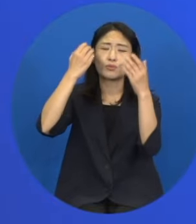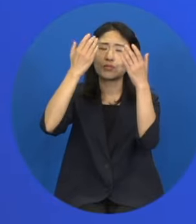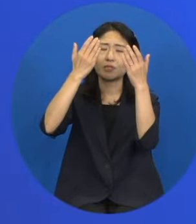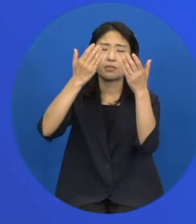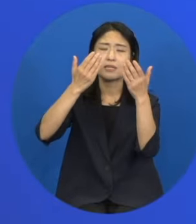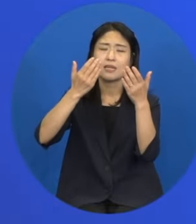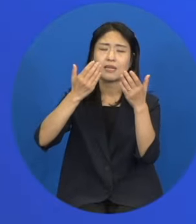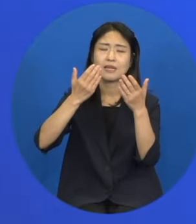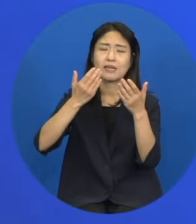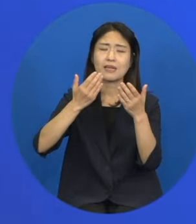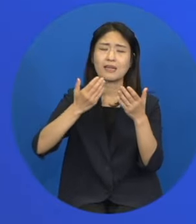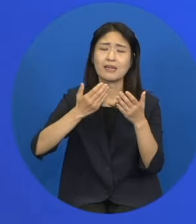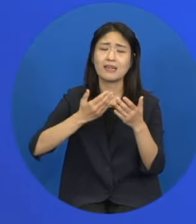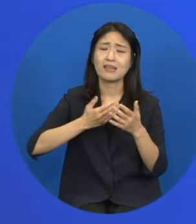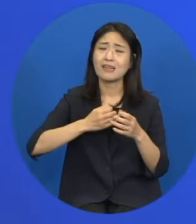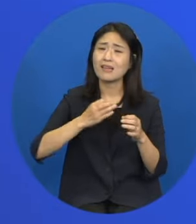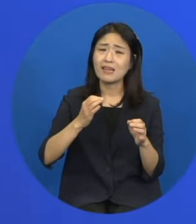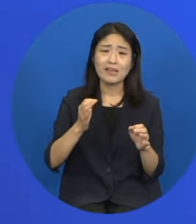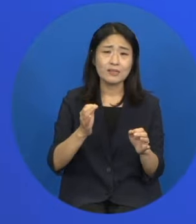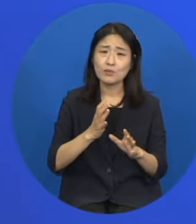놀라지 마라, 겁내지 마라,